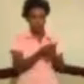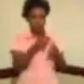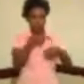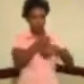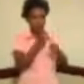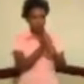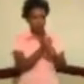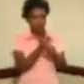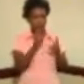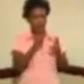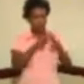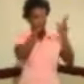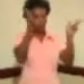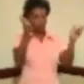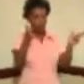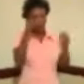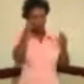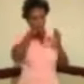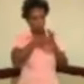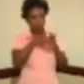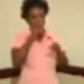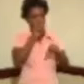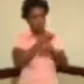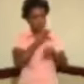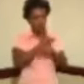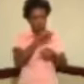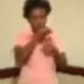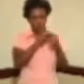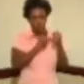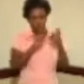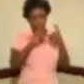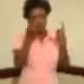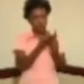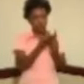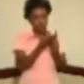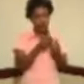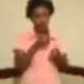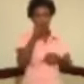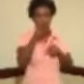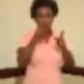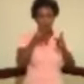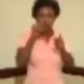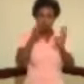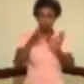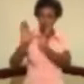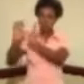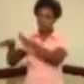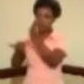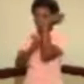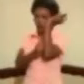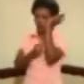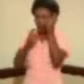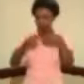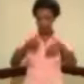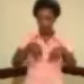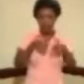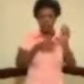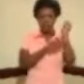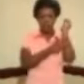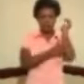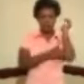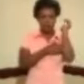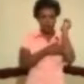certaine vie, faire arriver la justice, créer des emplois. Et pour le moment, je pense qu'on est à zéro. Il y a un